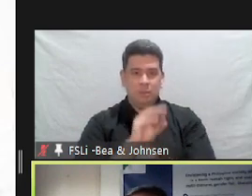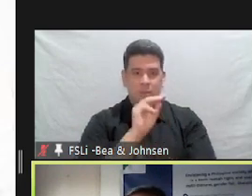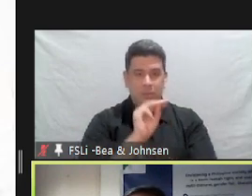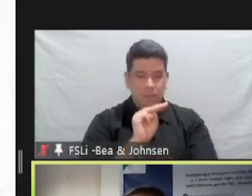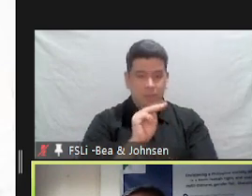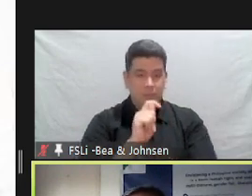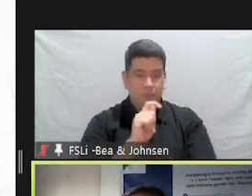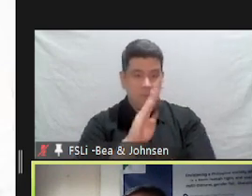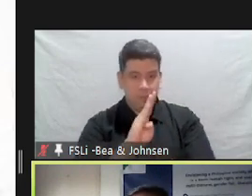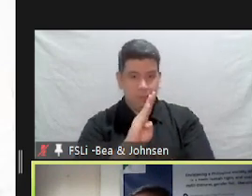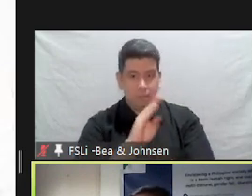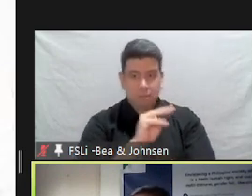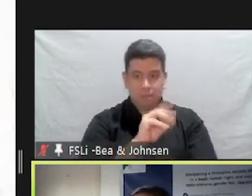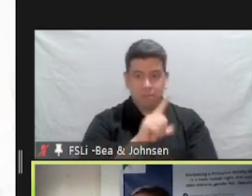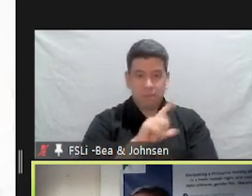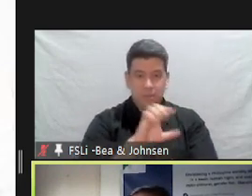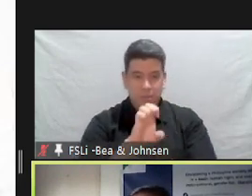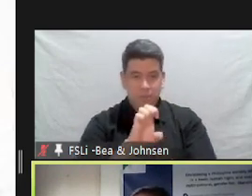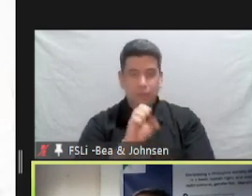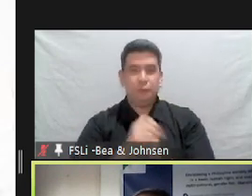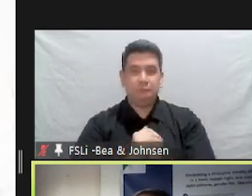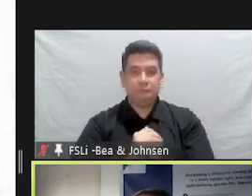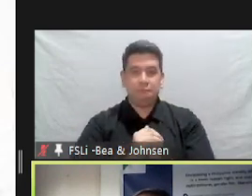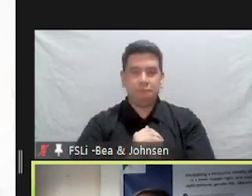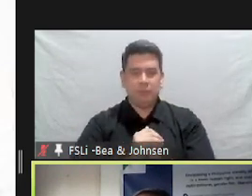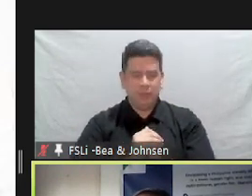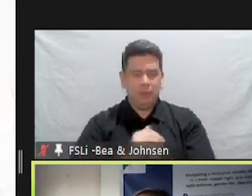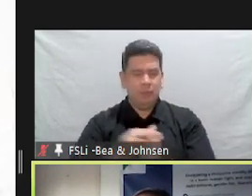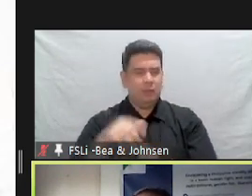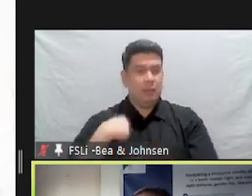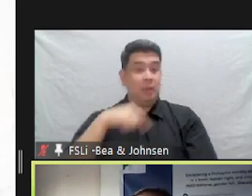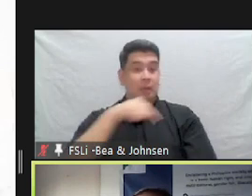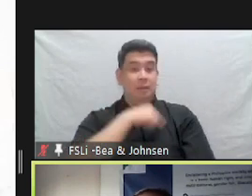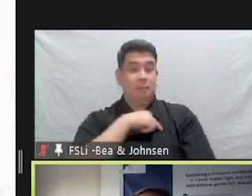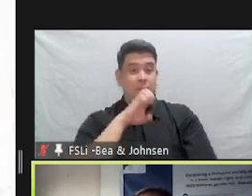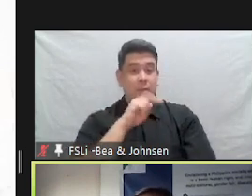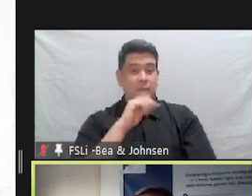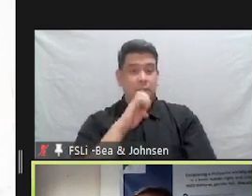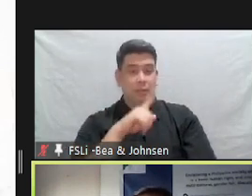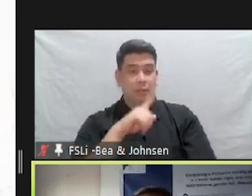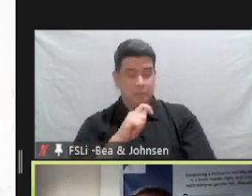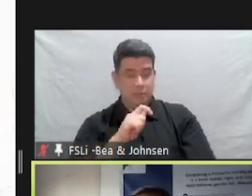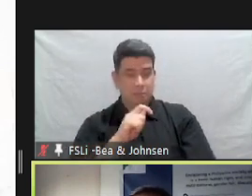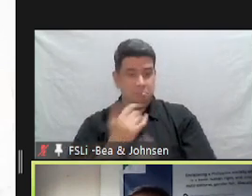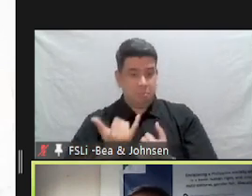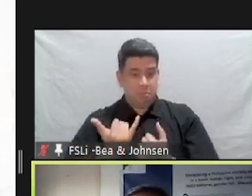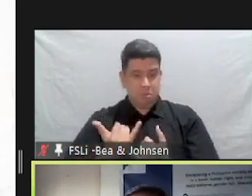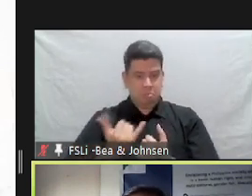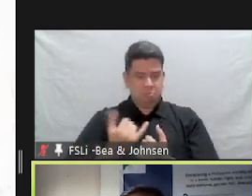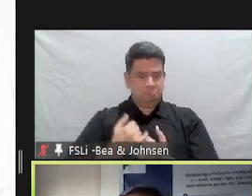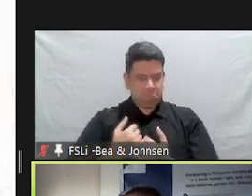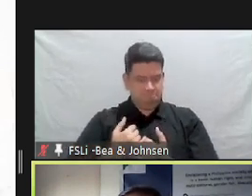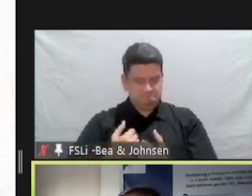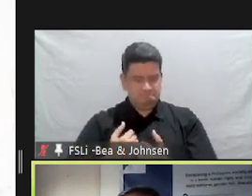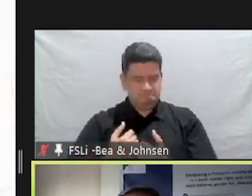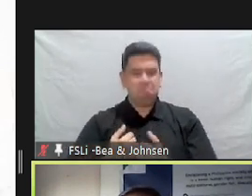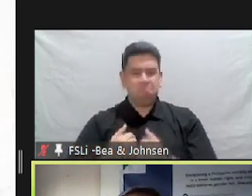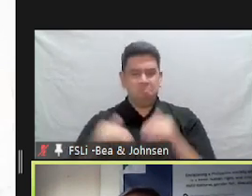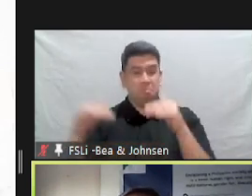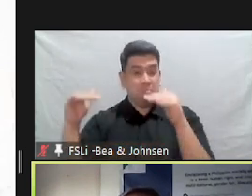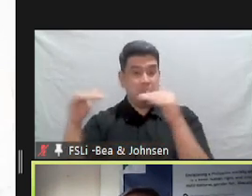MTB-MLD. Ang sabi nga po namin, ang learning session na ito ay bahagi ng